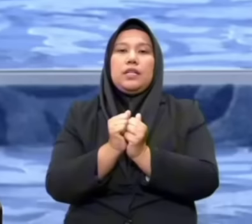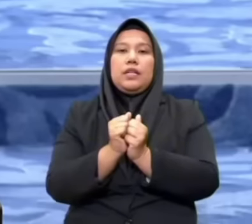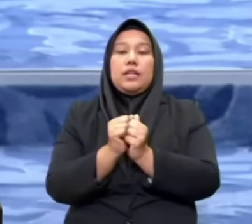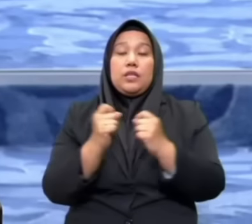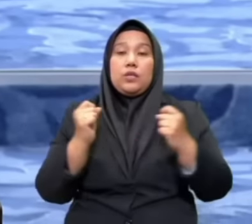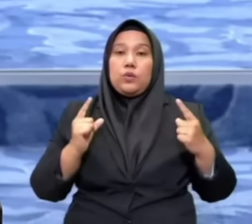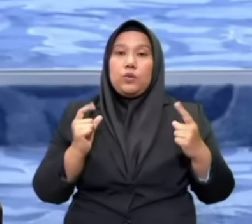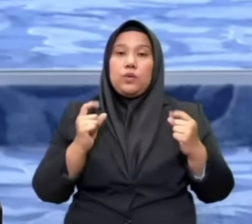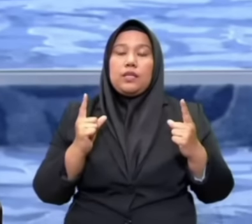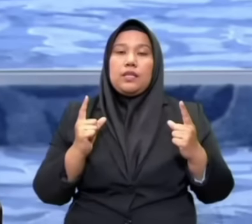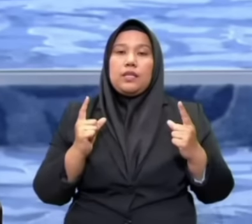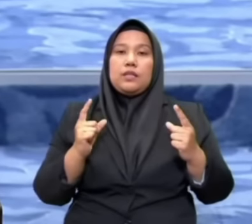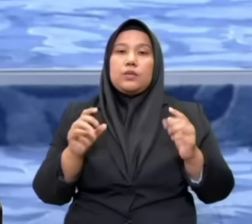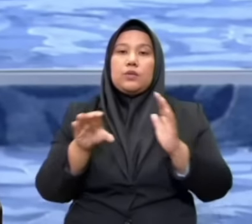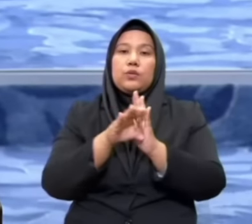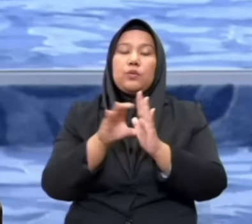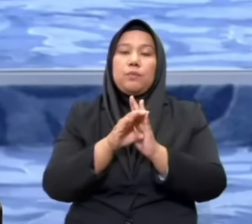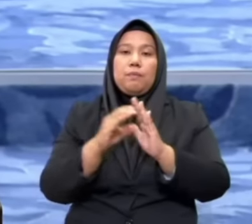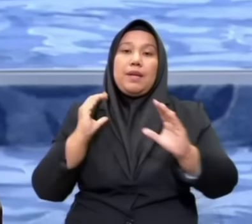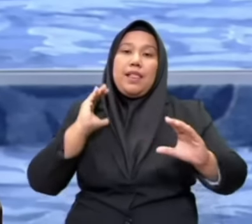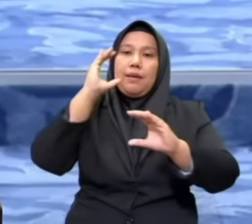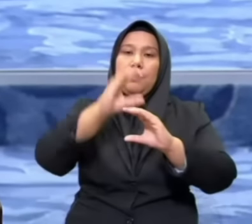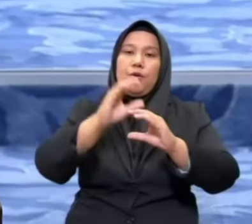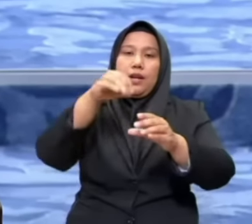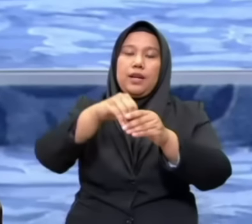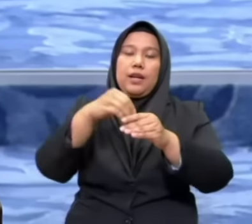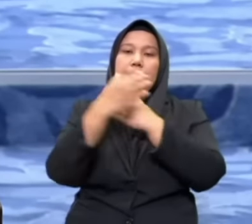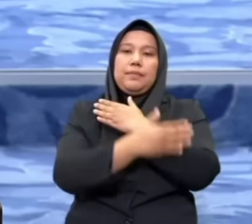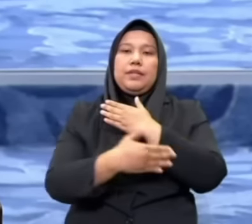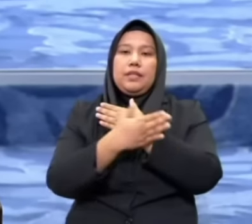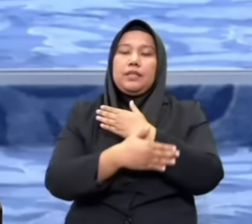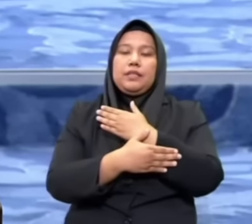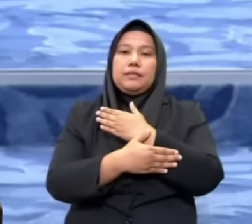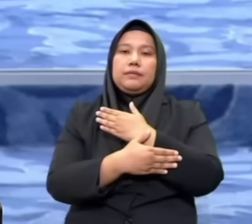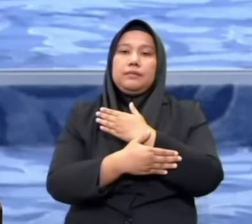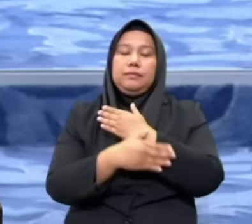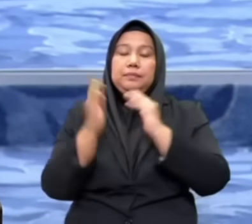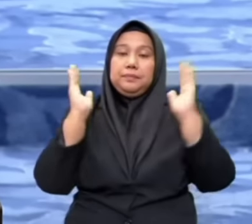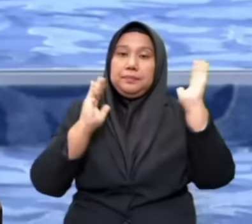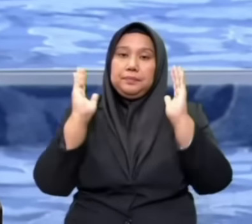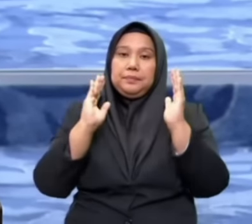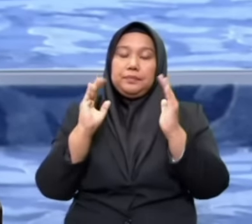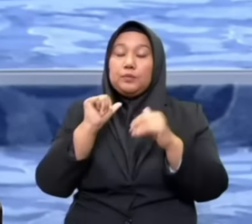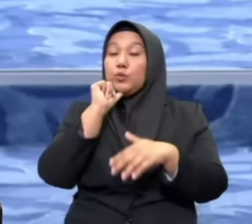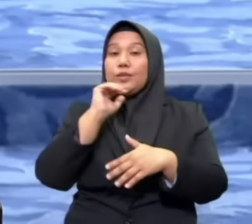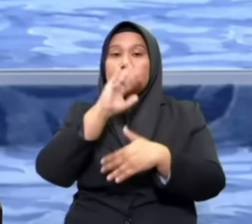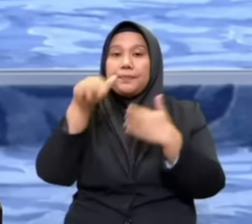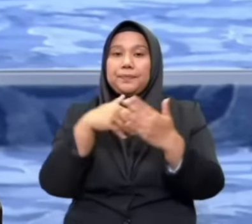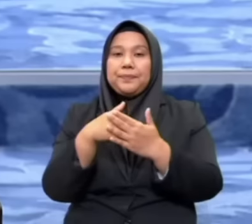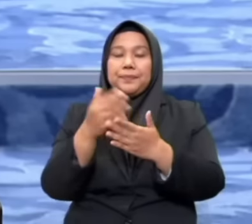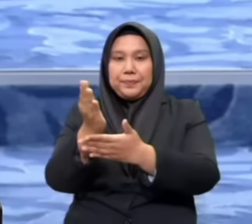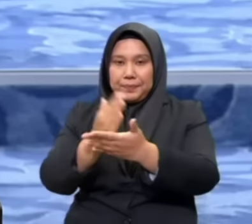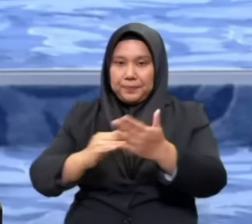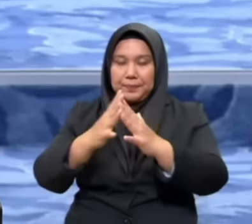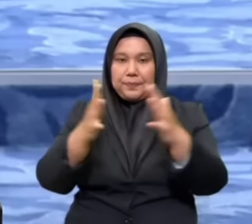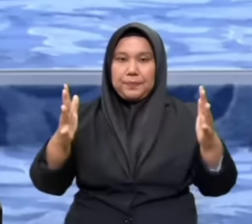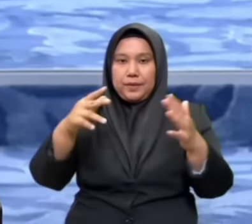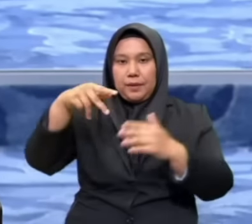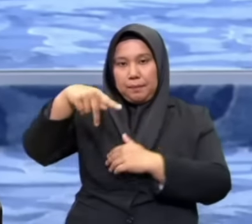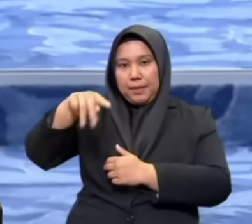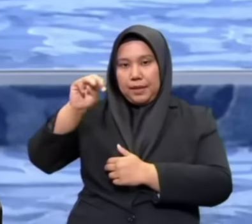umpamanya pelaburan dalam negara, keduanya, tidak semua tapi sebagian besar, keduanya